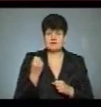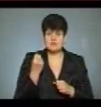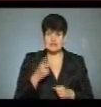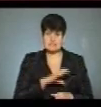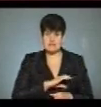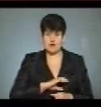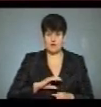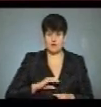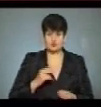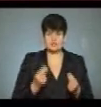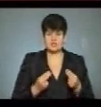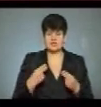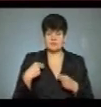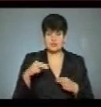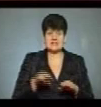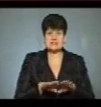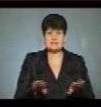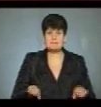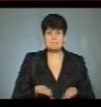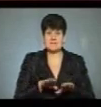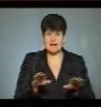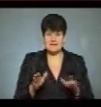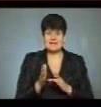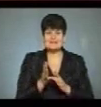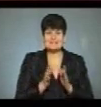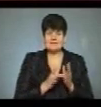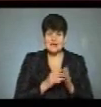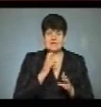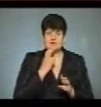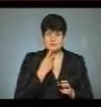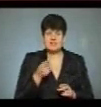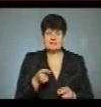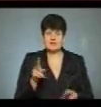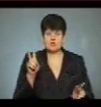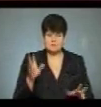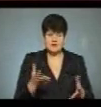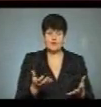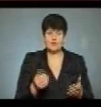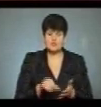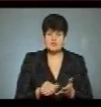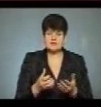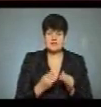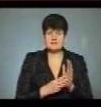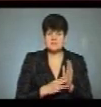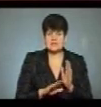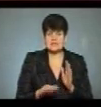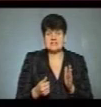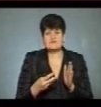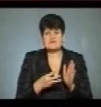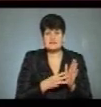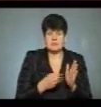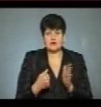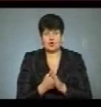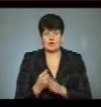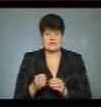нагород розіграли на чемпіонаті з плавання «Різдвяні усмішки» в Тернополі. Участь у змаганнях взяли понад 80 дітей від 8 до 10